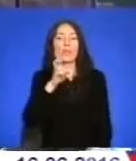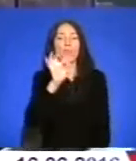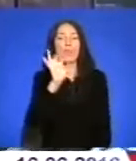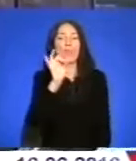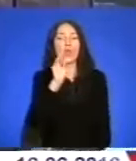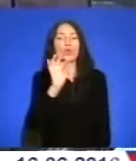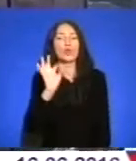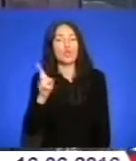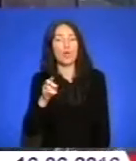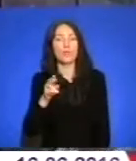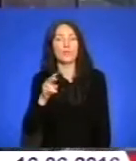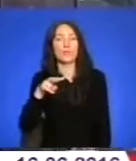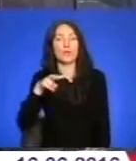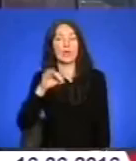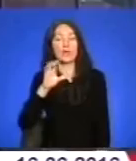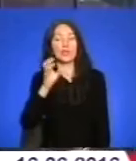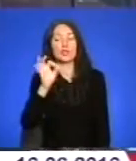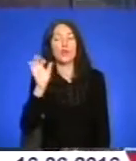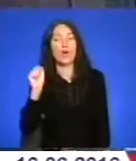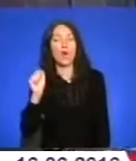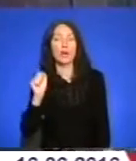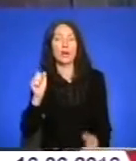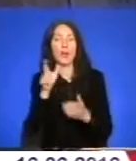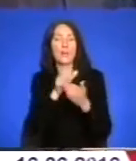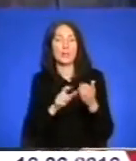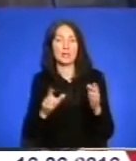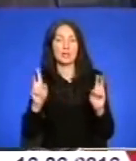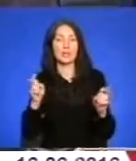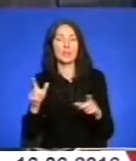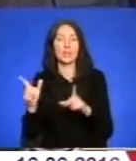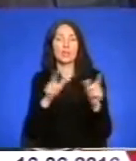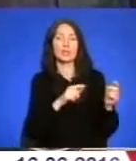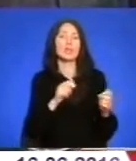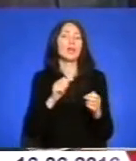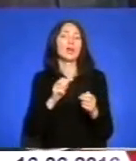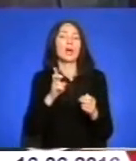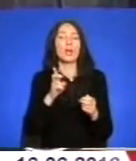Їздили в Кам'янець-Подільськ, ігри спортивні всякі. Що найбільше